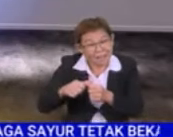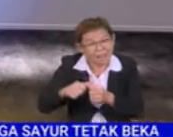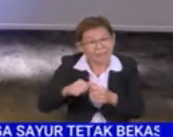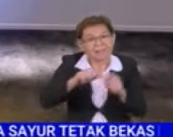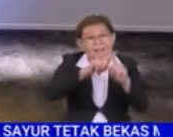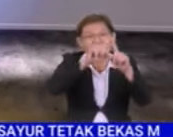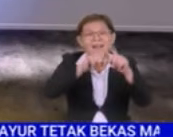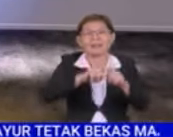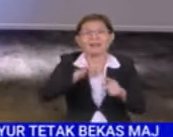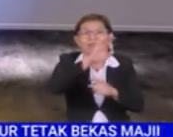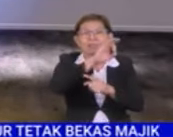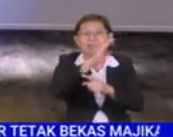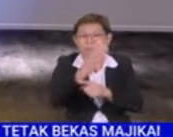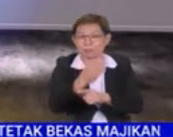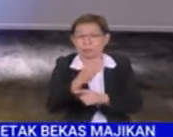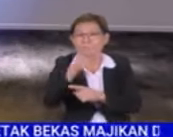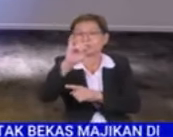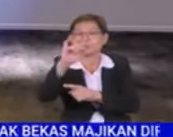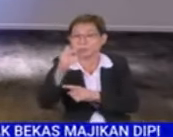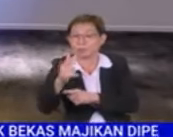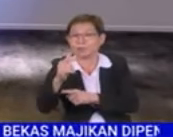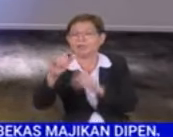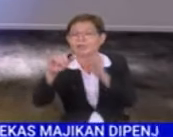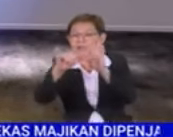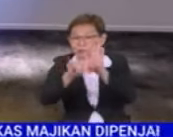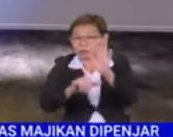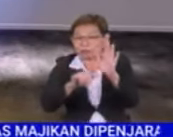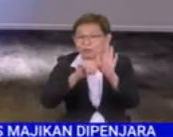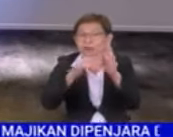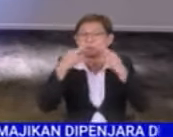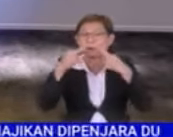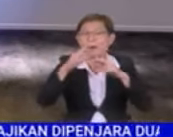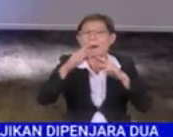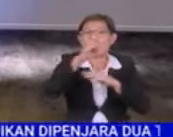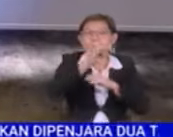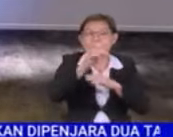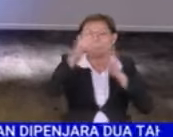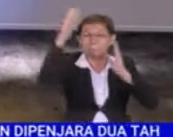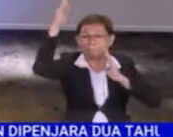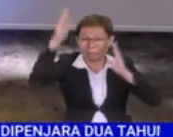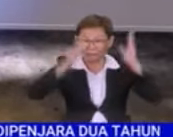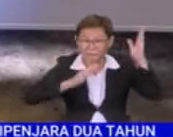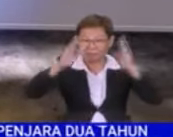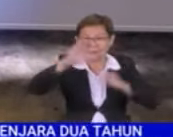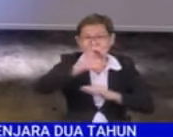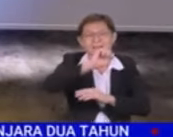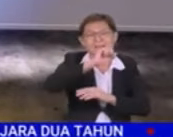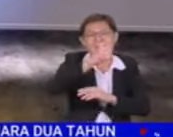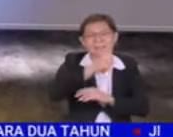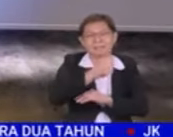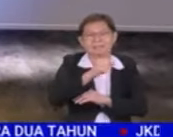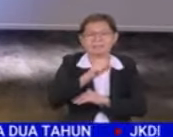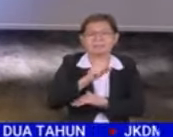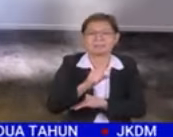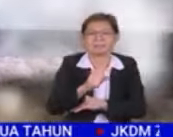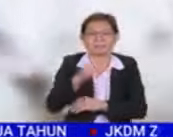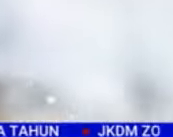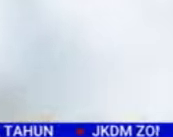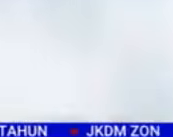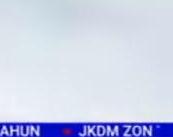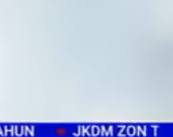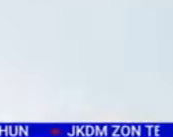di laman Facebook, Instagram, Twitter dan juga YouTube rasmi Met Malaysia. Saya Khairatun Nisa Shamsuddin. Assalamualaikum.